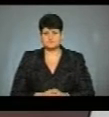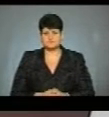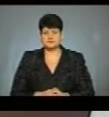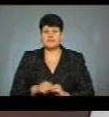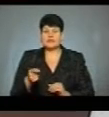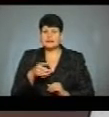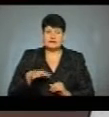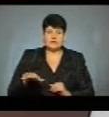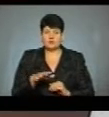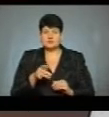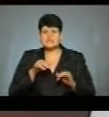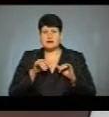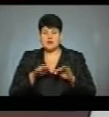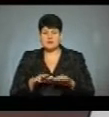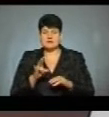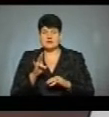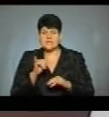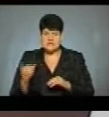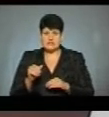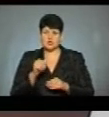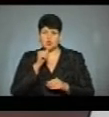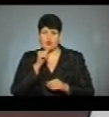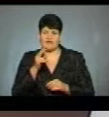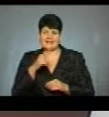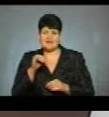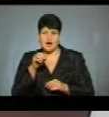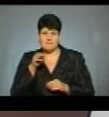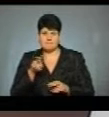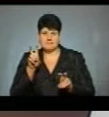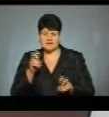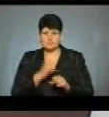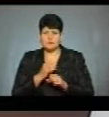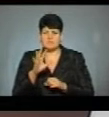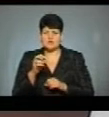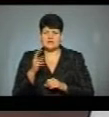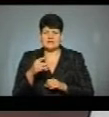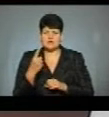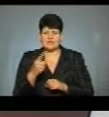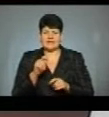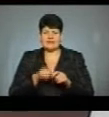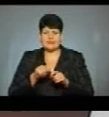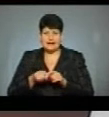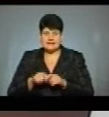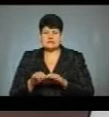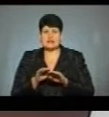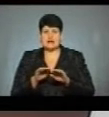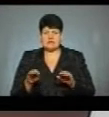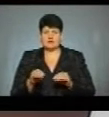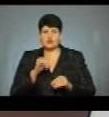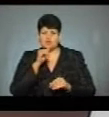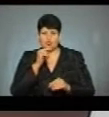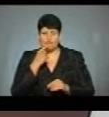На Тернопільщині під час акції «Ні цукровому діабету» лікарі зробили 531 експрес-тест на визначення рівня цукру у